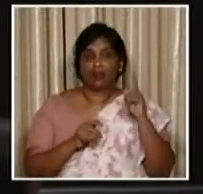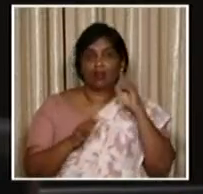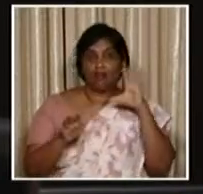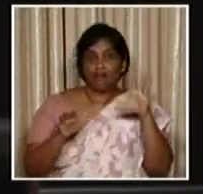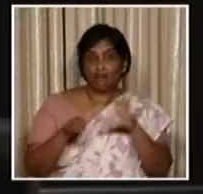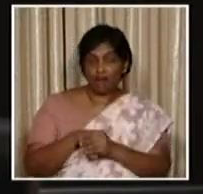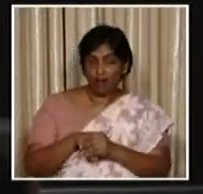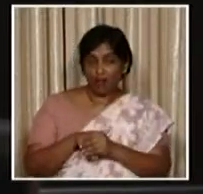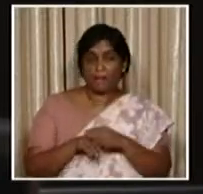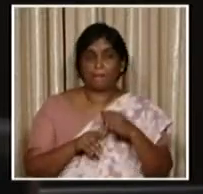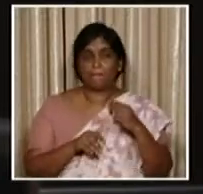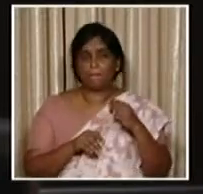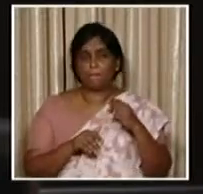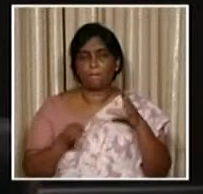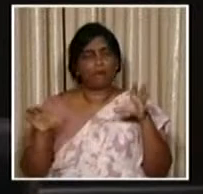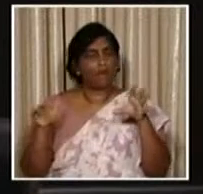බිරිඳගේ